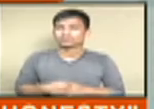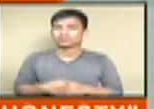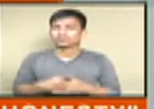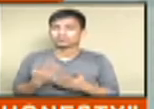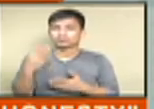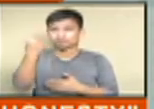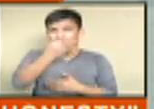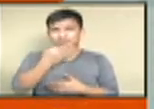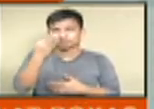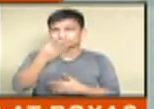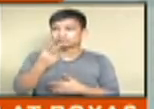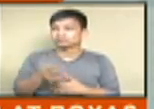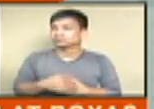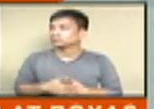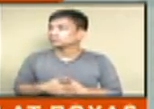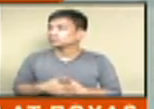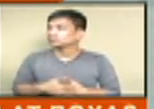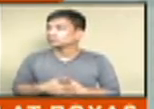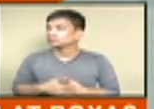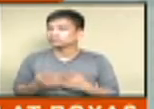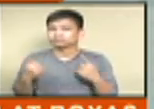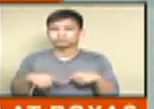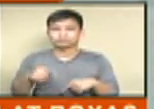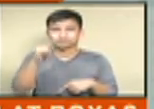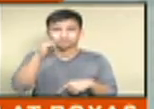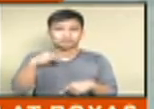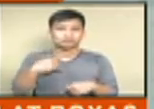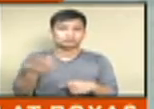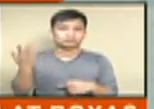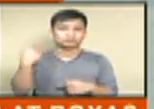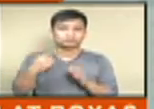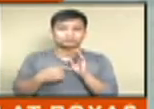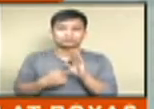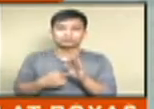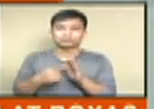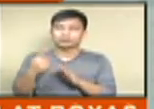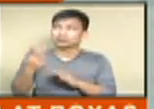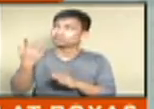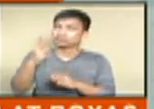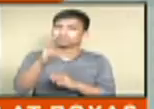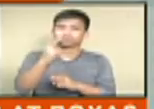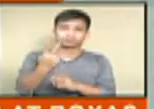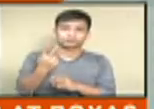pero yung mukha po kita. Mm-hmm. Kasi ganito rin po nangyari, Sir Benji, ano, 2 days ago.